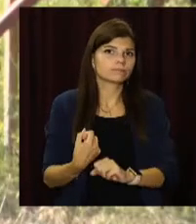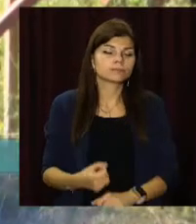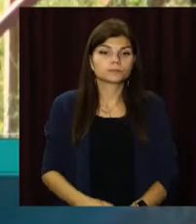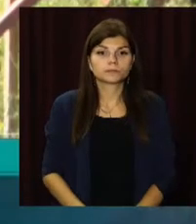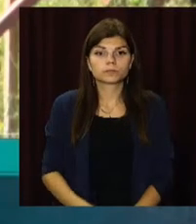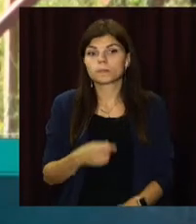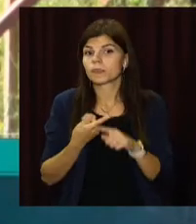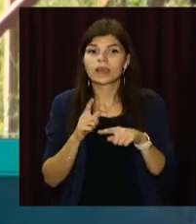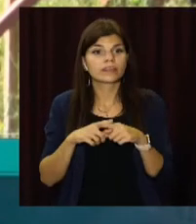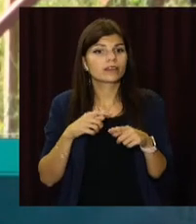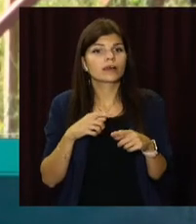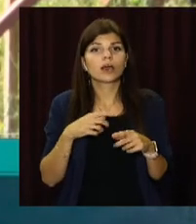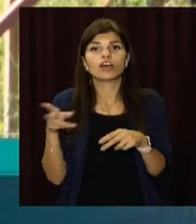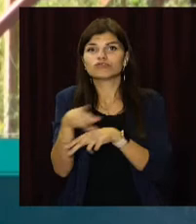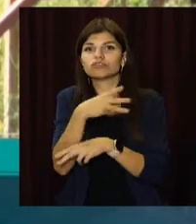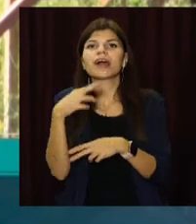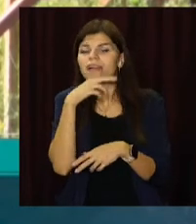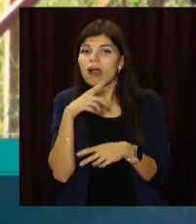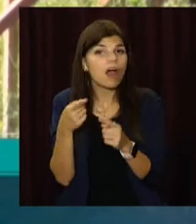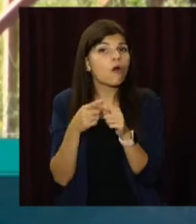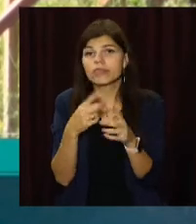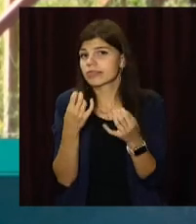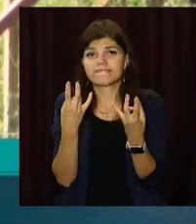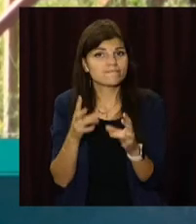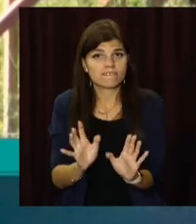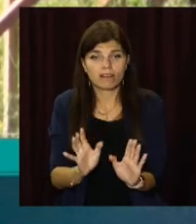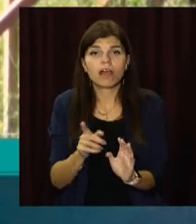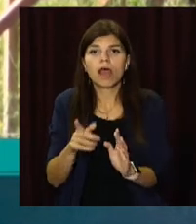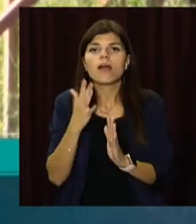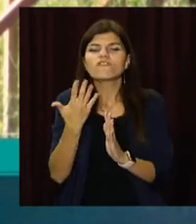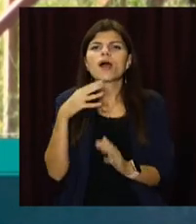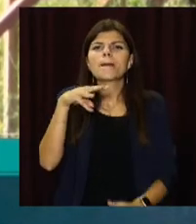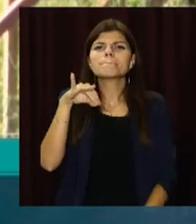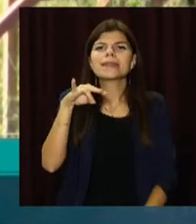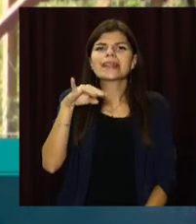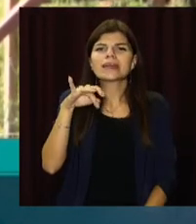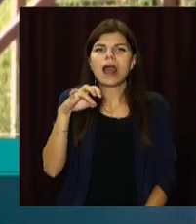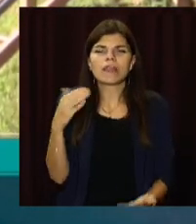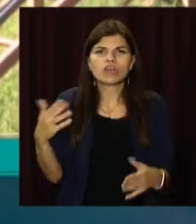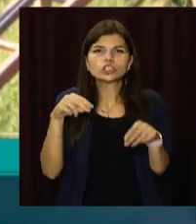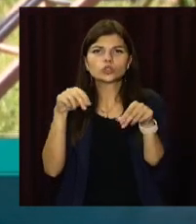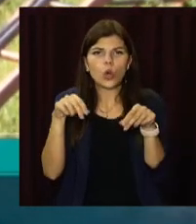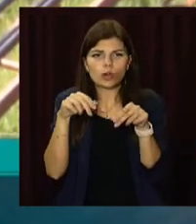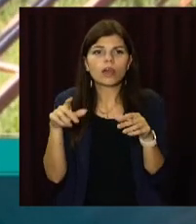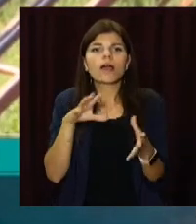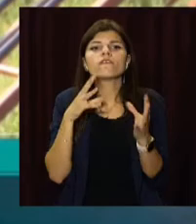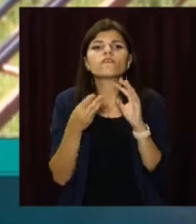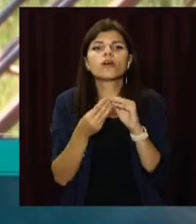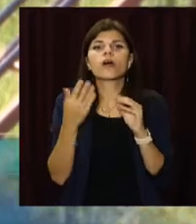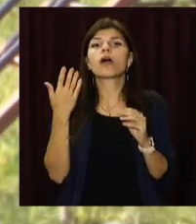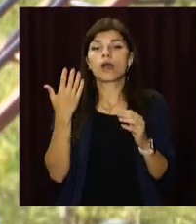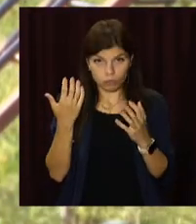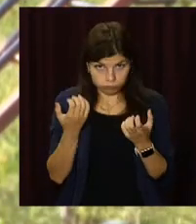є нешкідливий метод. Препарат на основі мінеральних солей. Отримав висновки